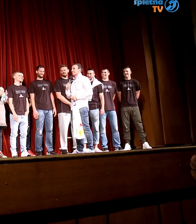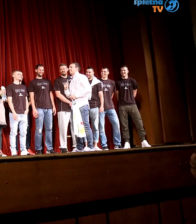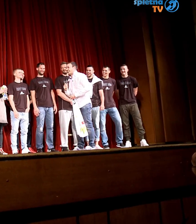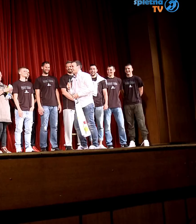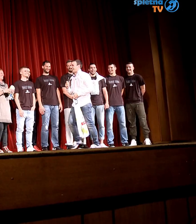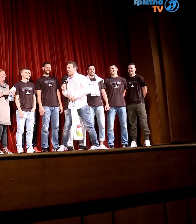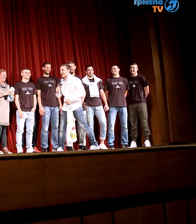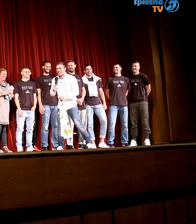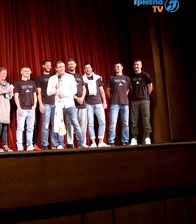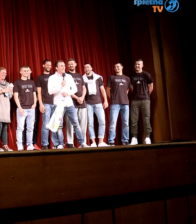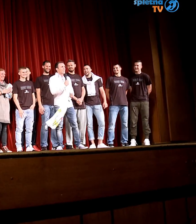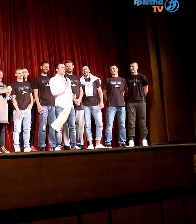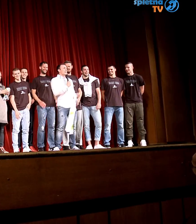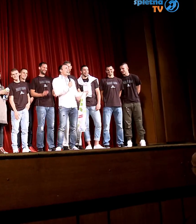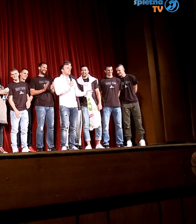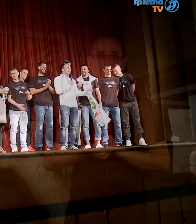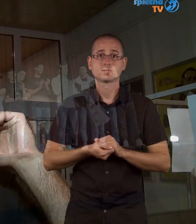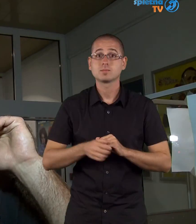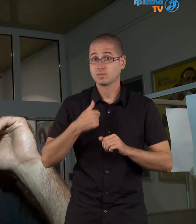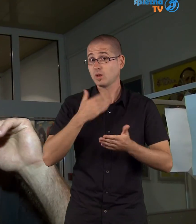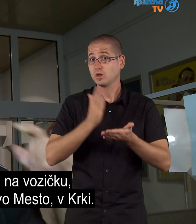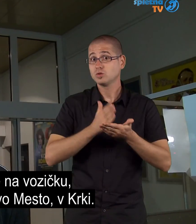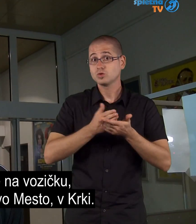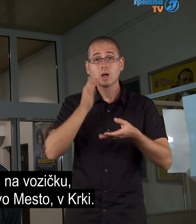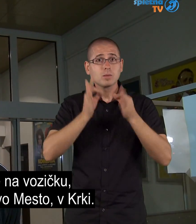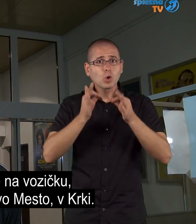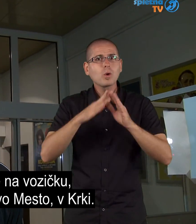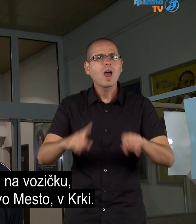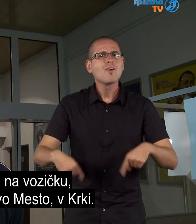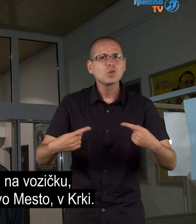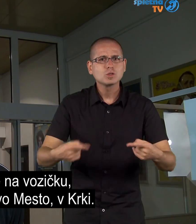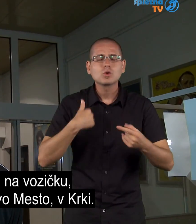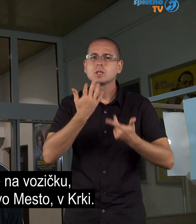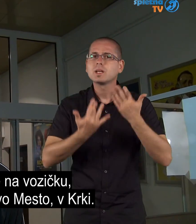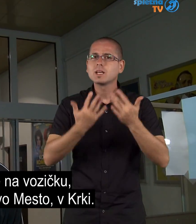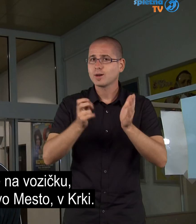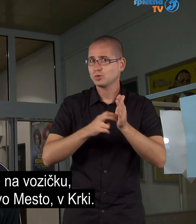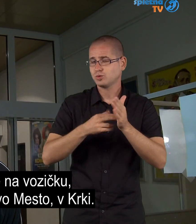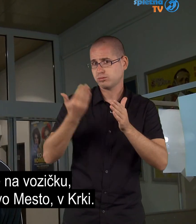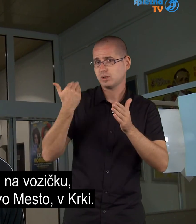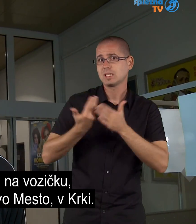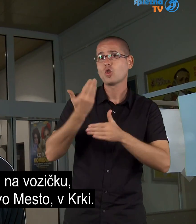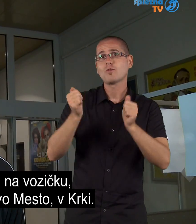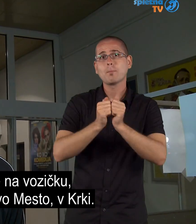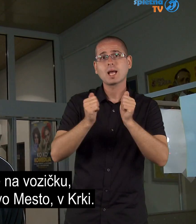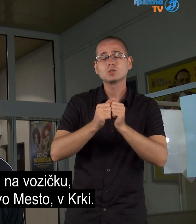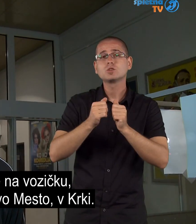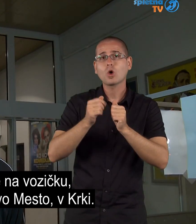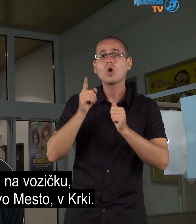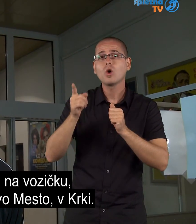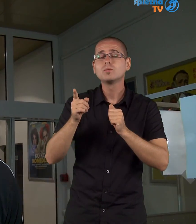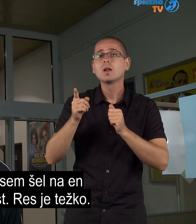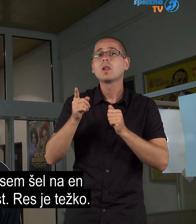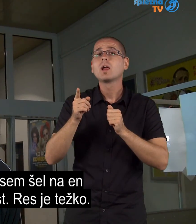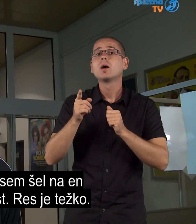meni. Tako da, hvala še enkrat. Sem že sprobal se na vozičku, ko sem igral še za Novo mesto v